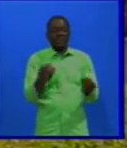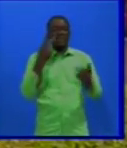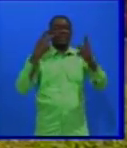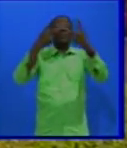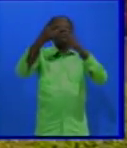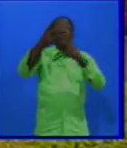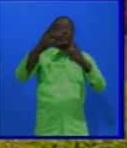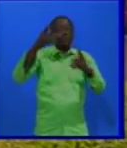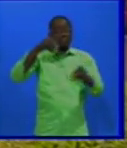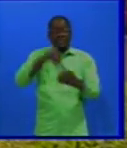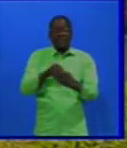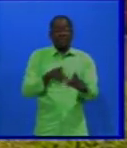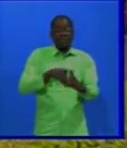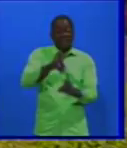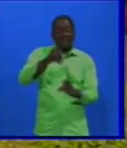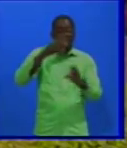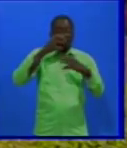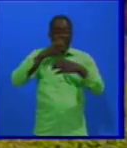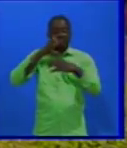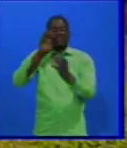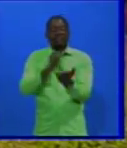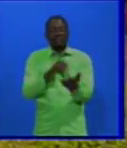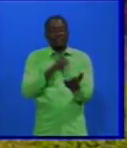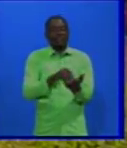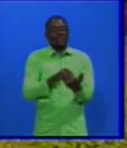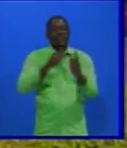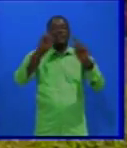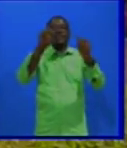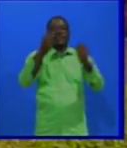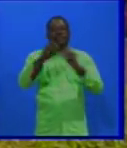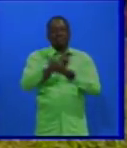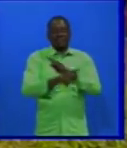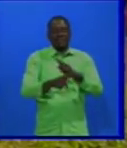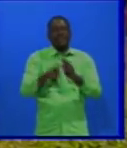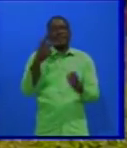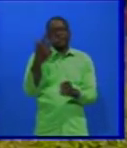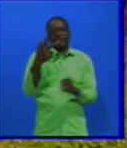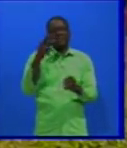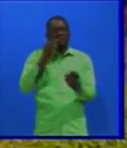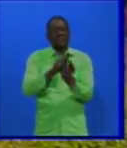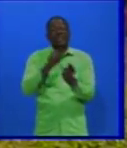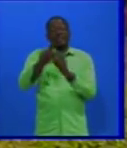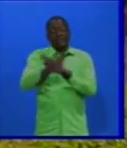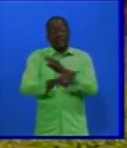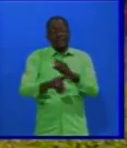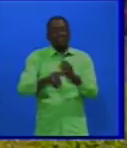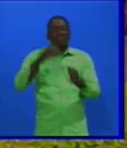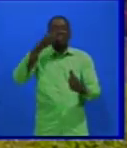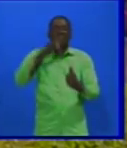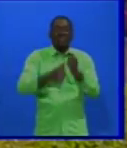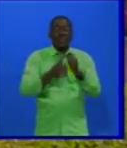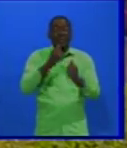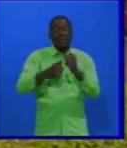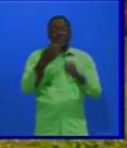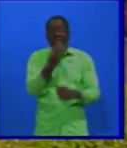domaine de l'imagerie médicale. Et au-delà de ce thème principal, il y a des 3 sous-thèmes. Le premier sous-thème, c'est la problématique des équipements